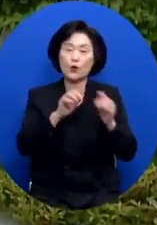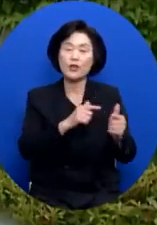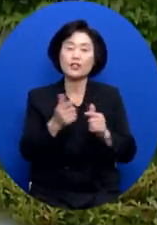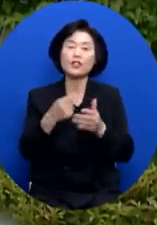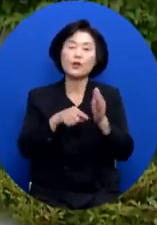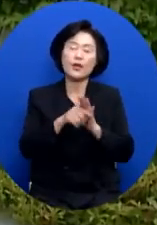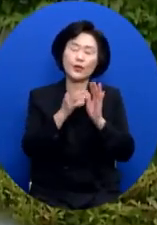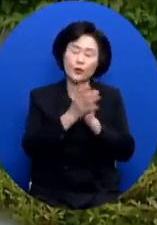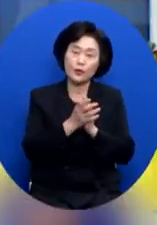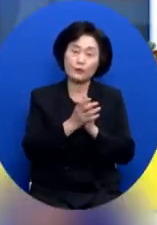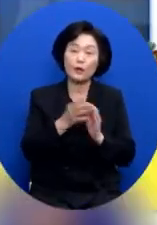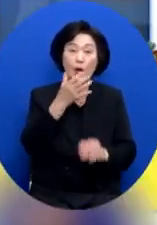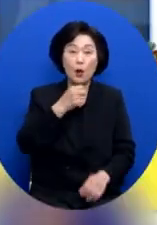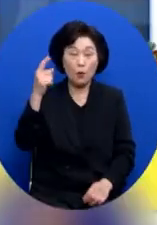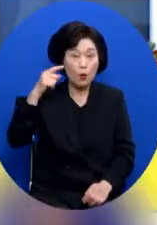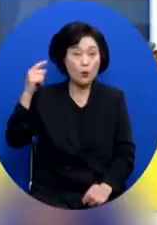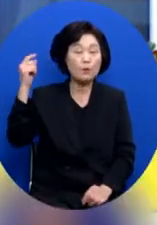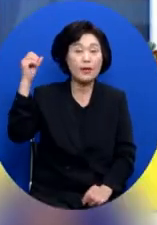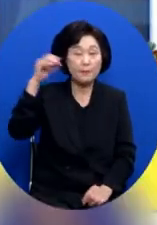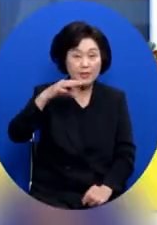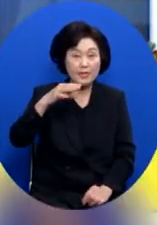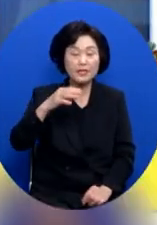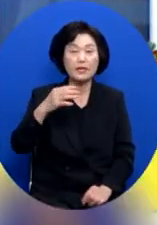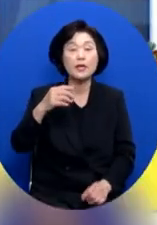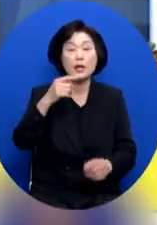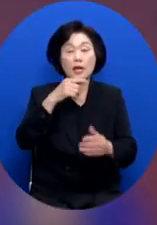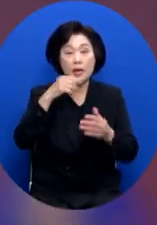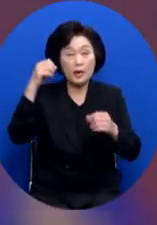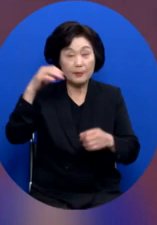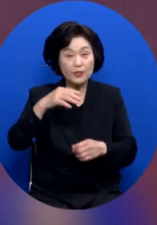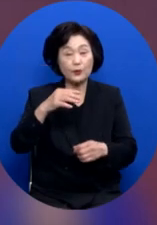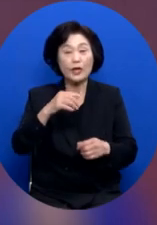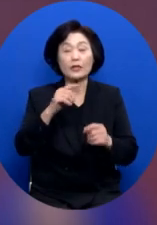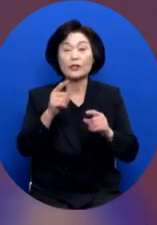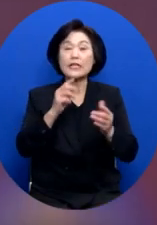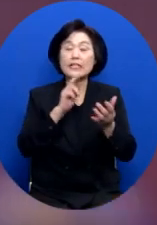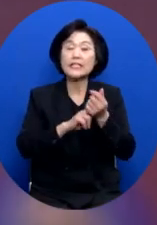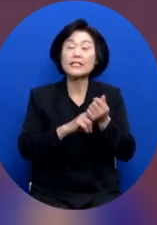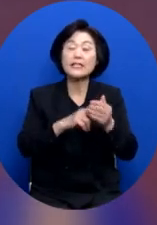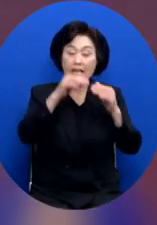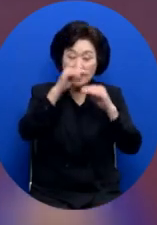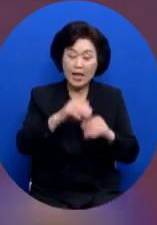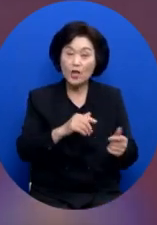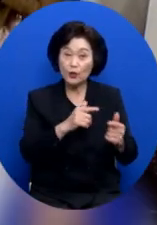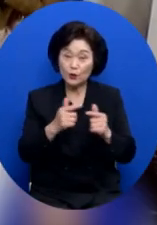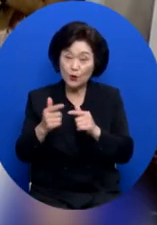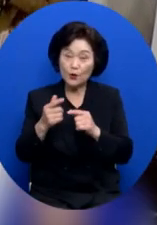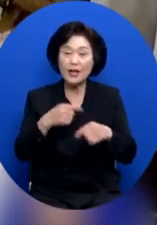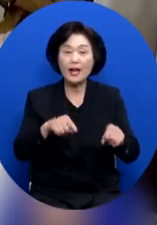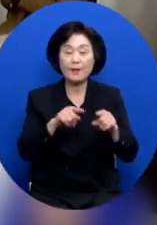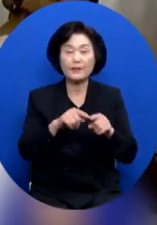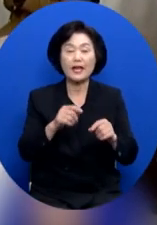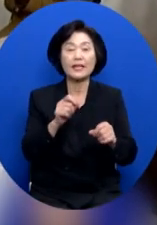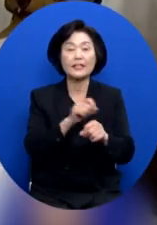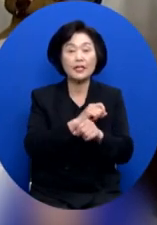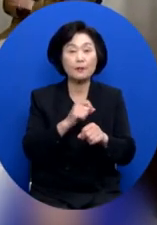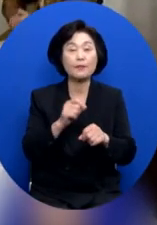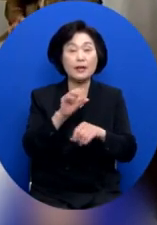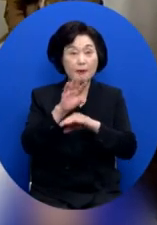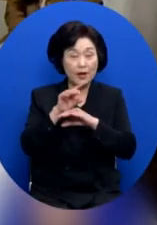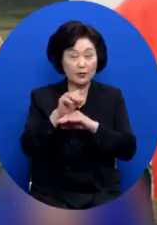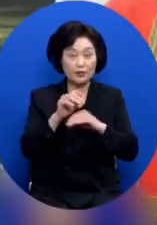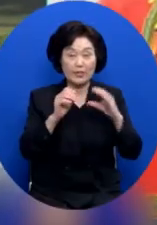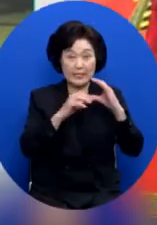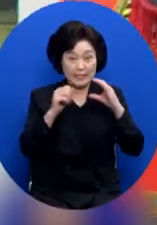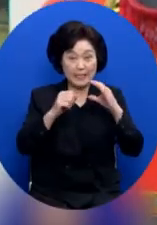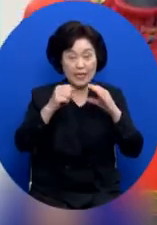기도했습니다. 복음의 빛이 오다를 부제로 은혜를 체험한 기적의 사연을 나눈 특별방송 CTS 위크.